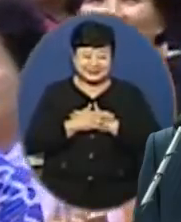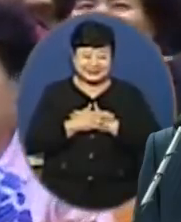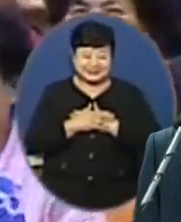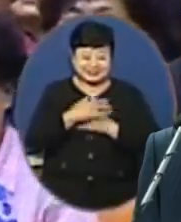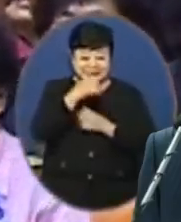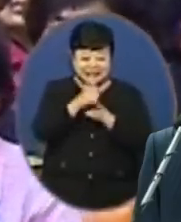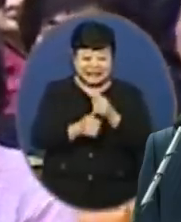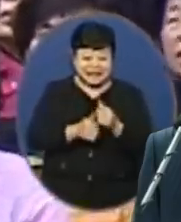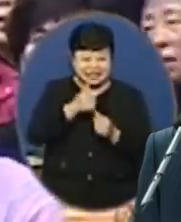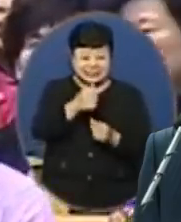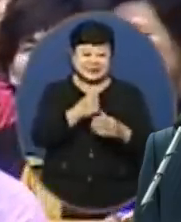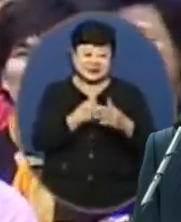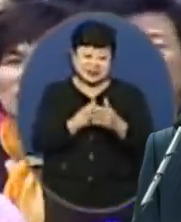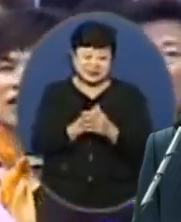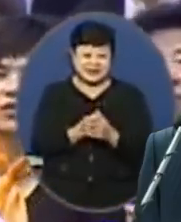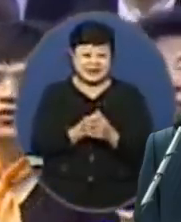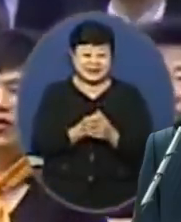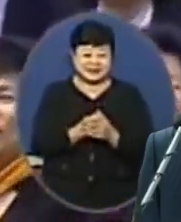하나님의 은혜로